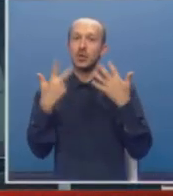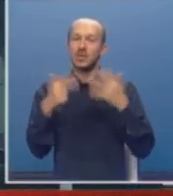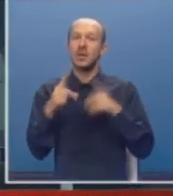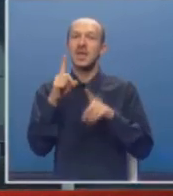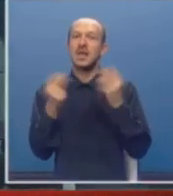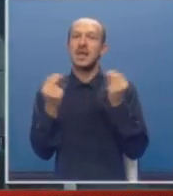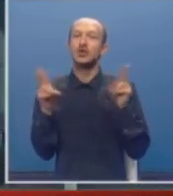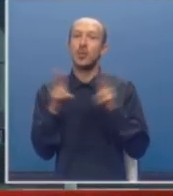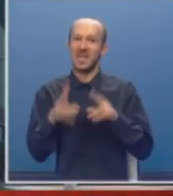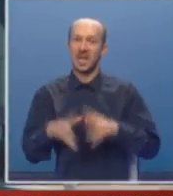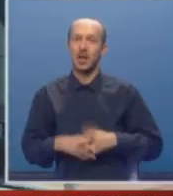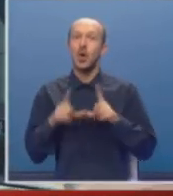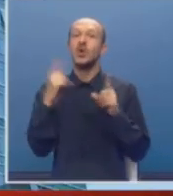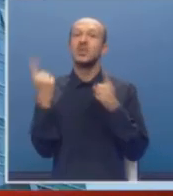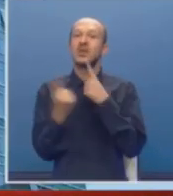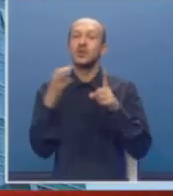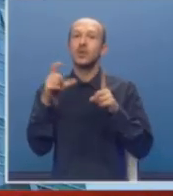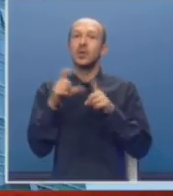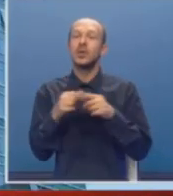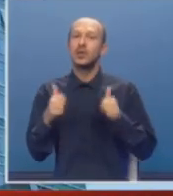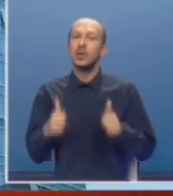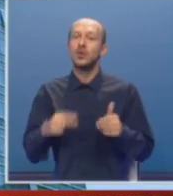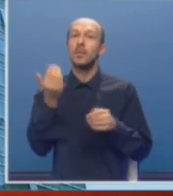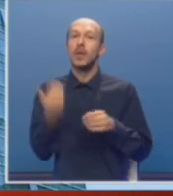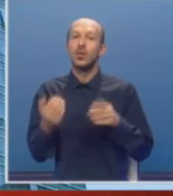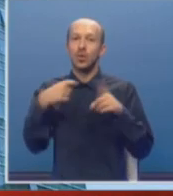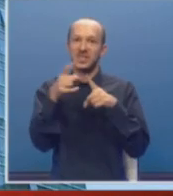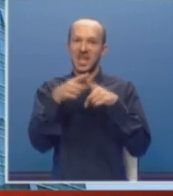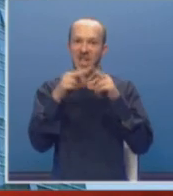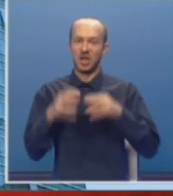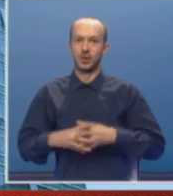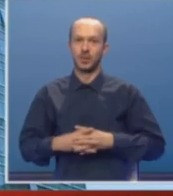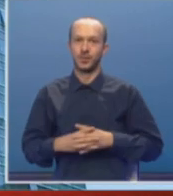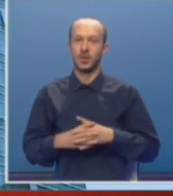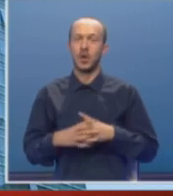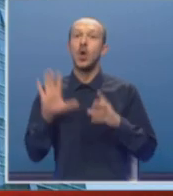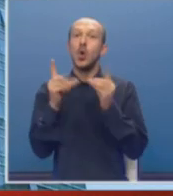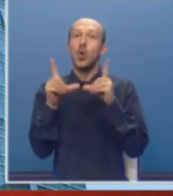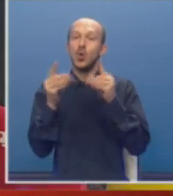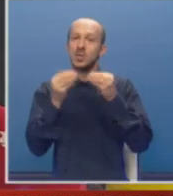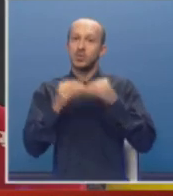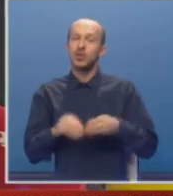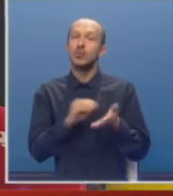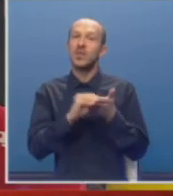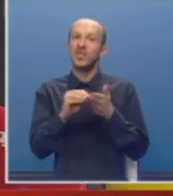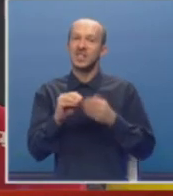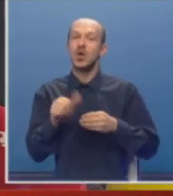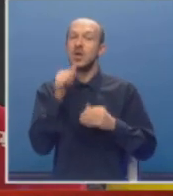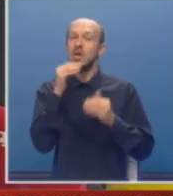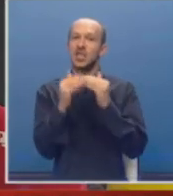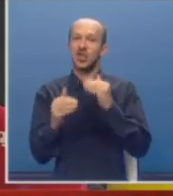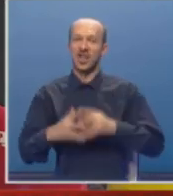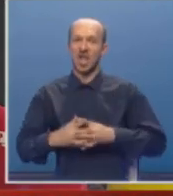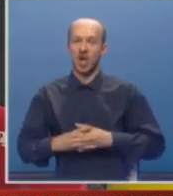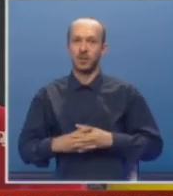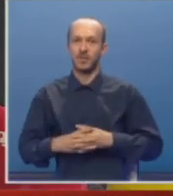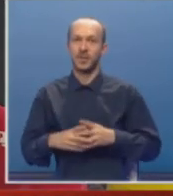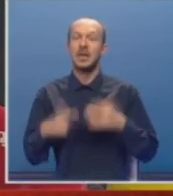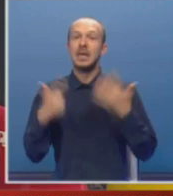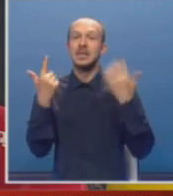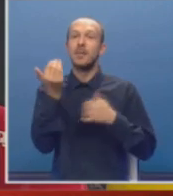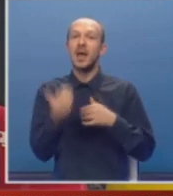ili nešto manje u zavisnosti od trenutnog platnog koeficijenta. U tom sporazumu definisano izjednačavanje